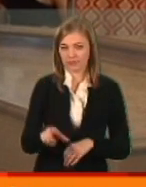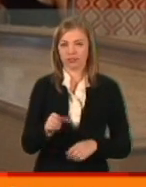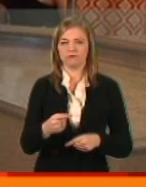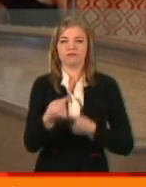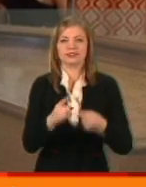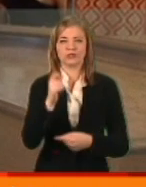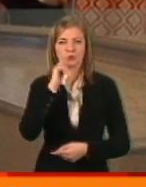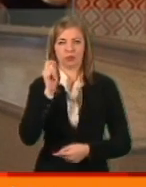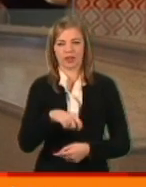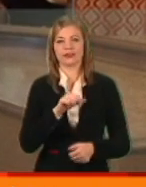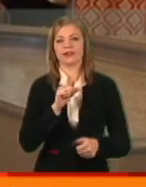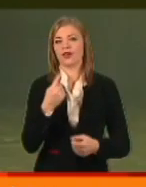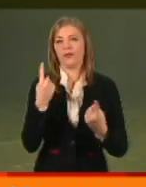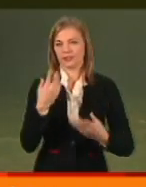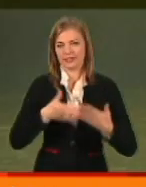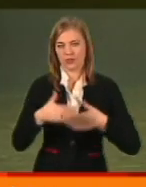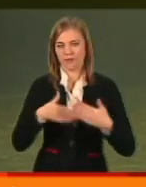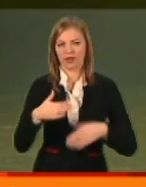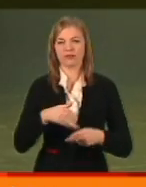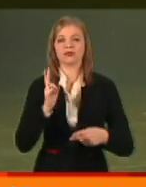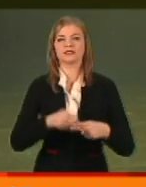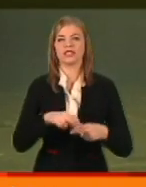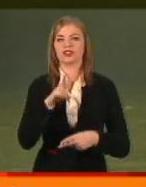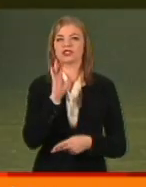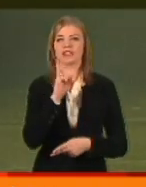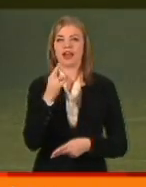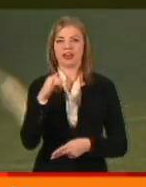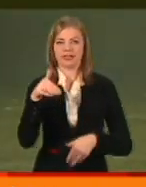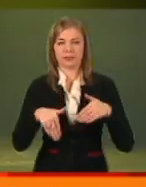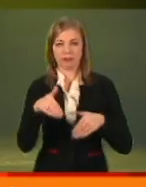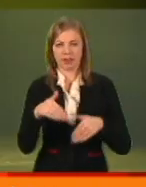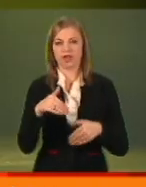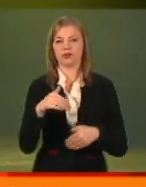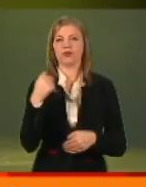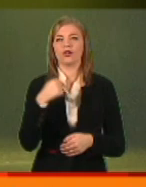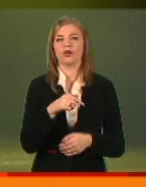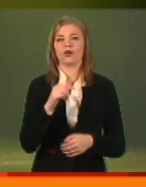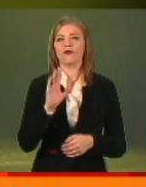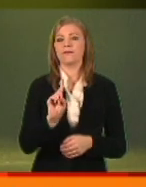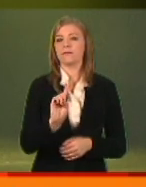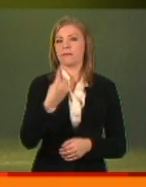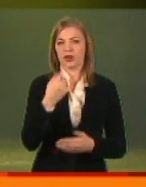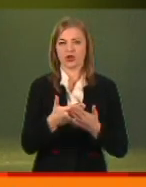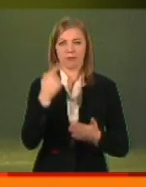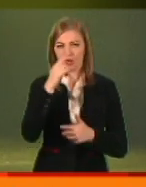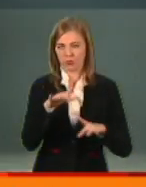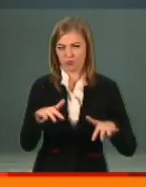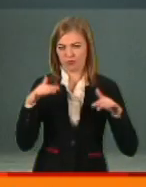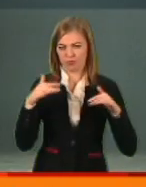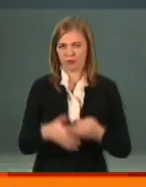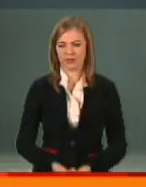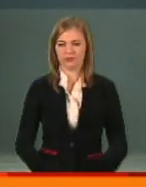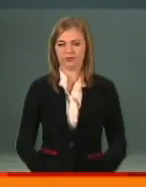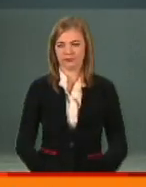родом з України – саме задоволення. Залізна леді балету Яна Саленко в образі Марлен Дитрих уперше перед очима публіки.